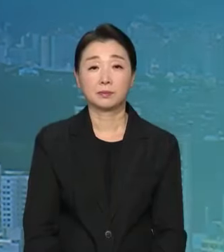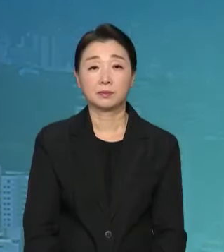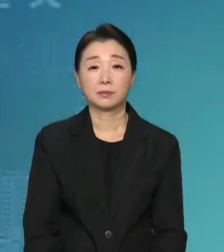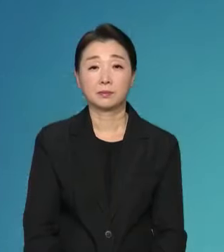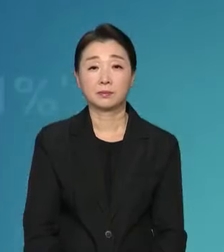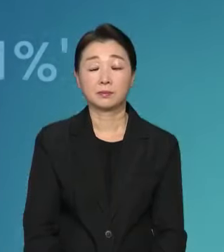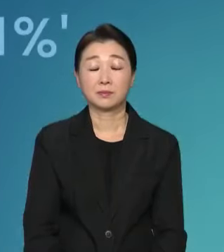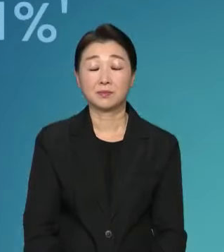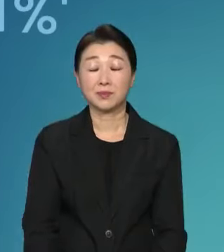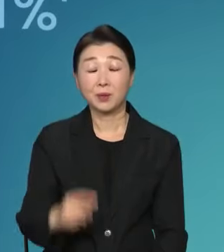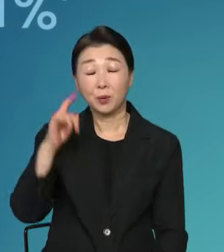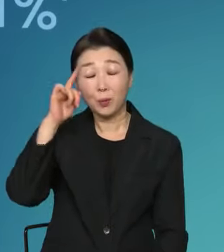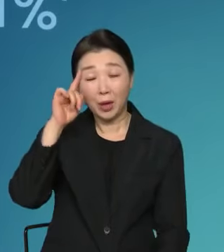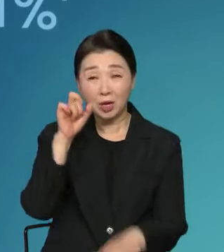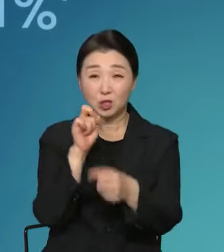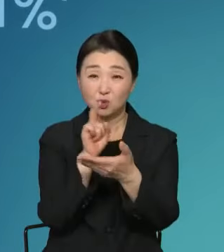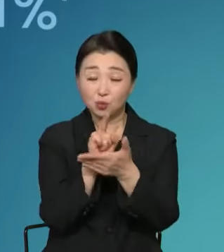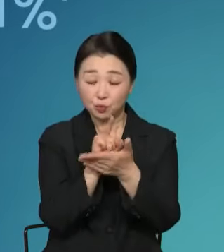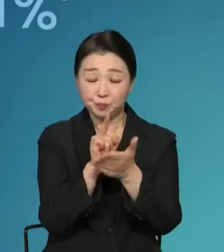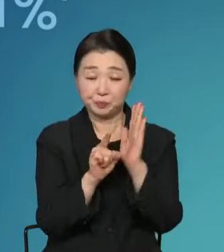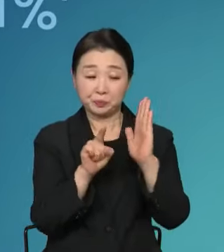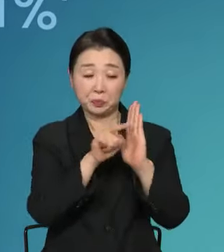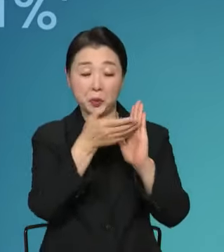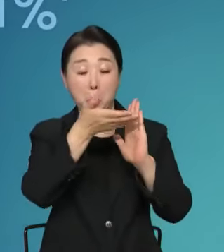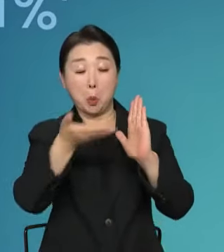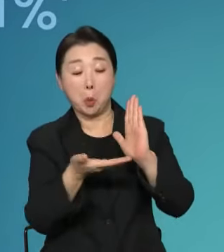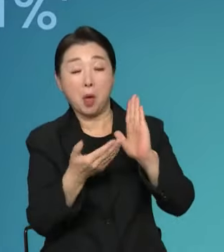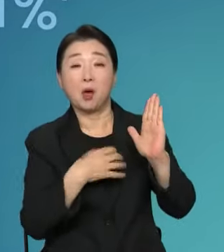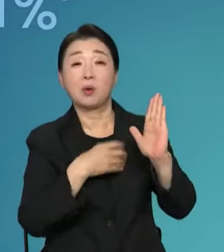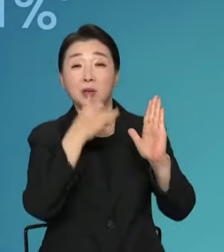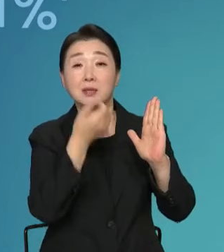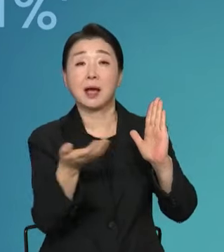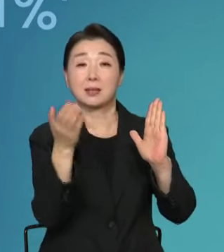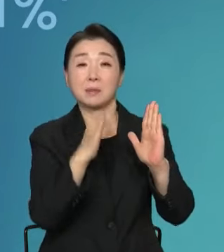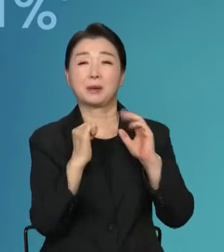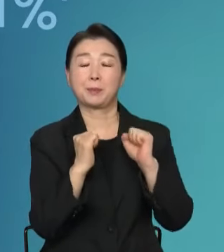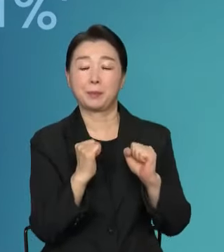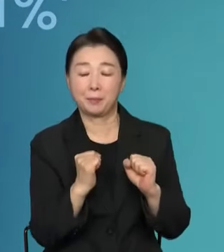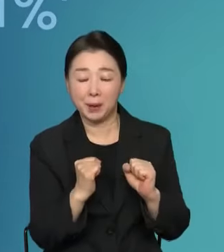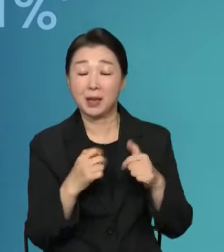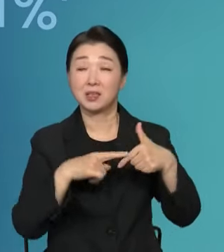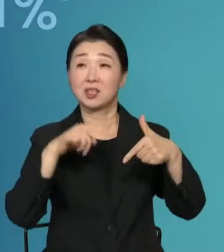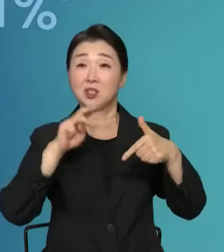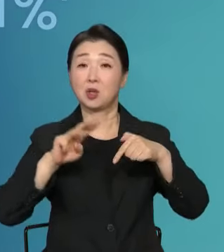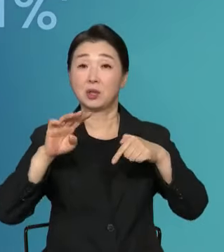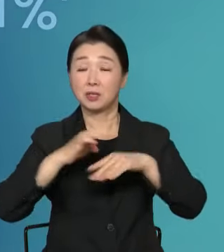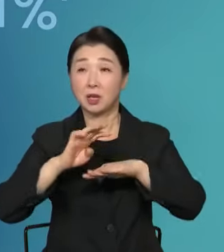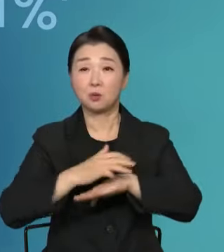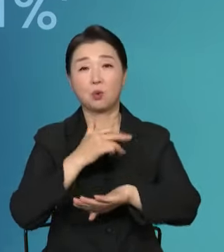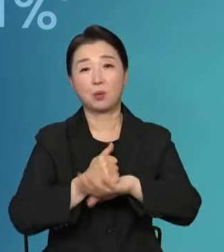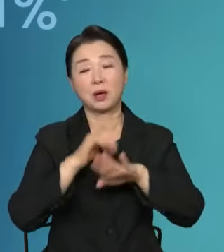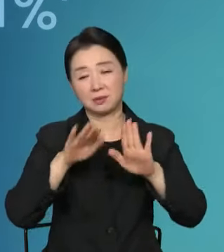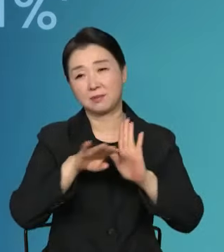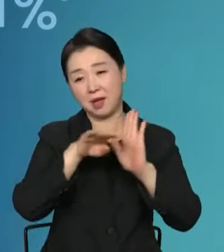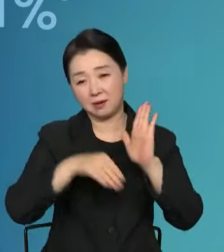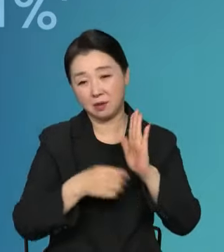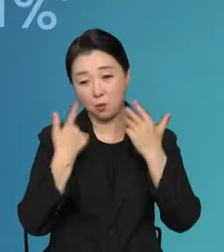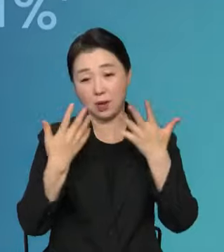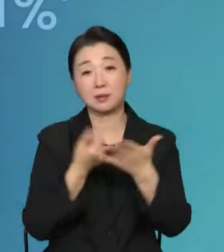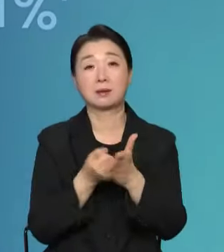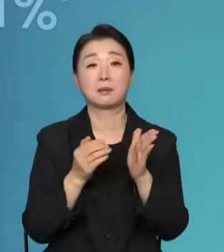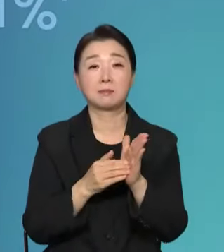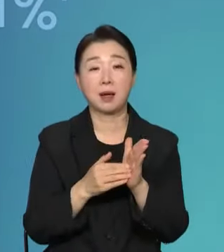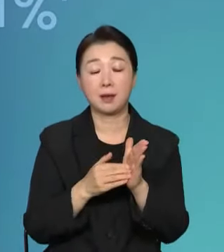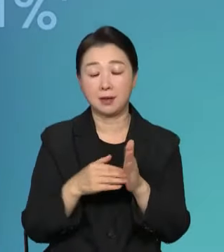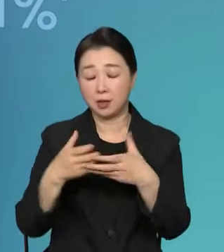여러 차례의 강등 위기에서도 리그 원 자리를 지켰던 생존왕 인천 유나이티드의 강등이 확정됐습니다 9단은